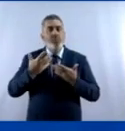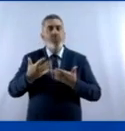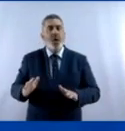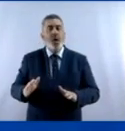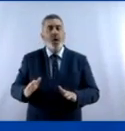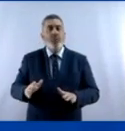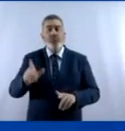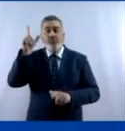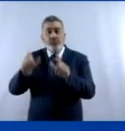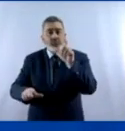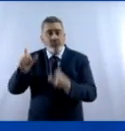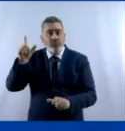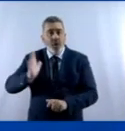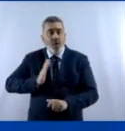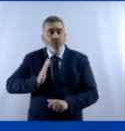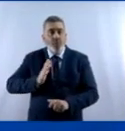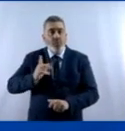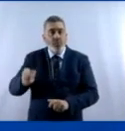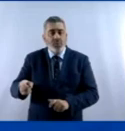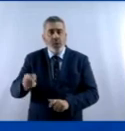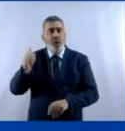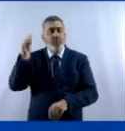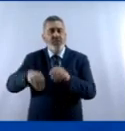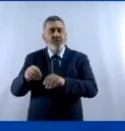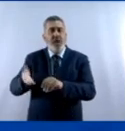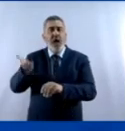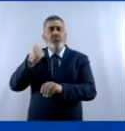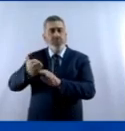είμαι σίγουρος ότι κι αν δεν μας ψήφισαν στο